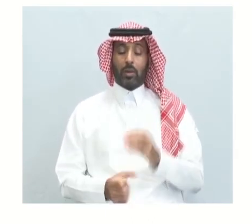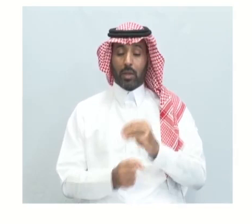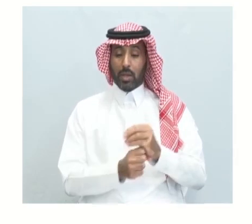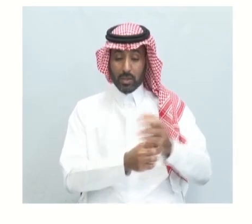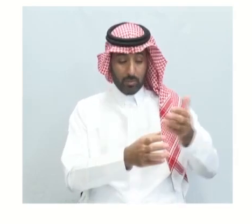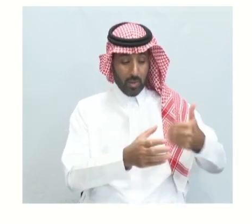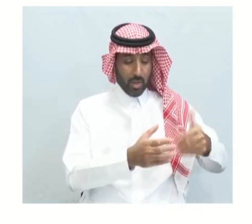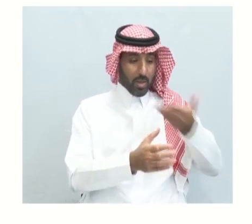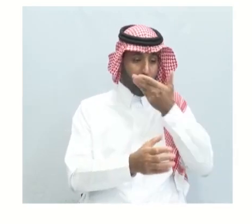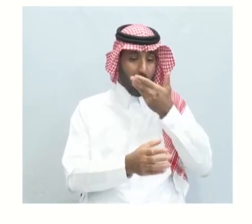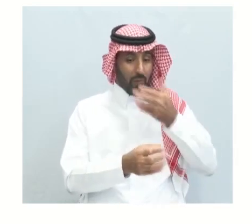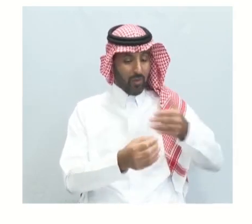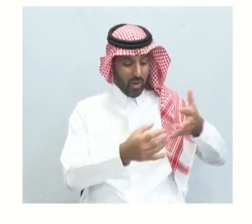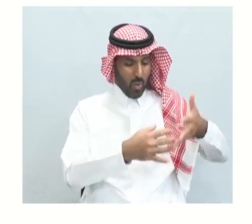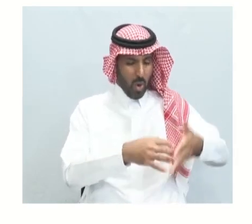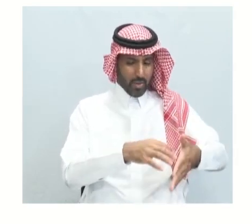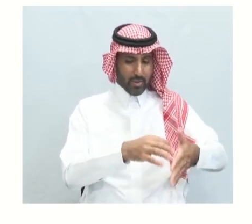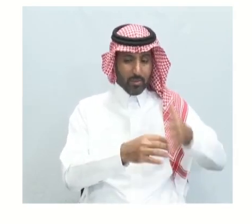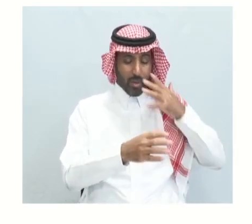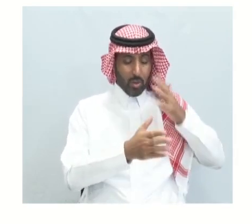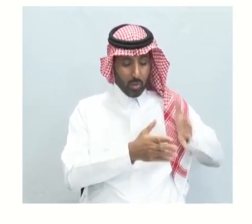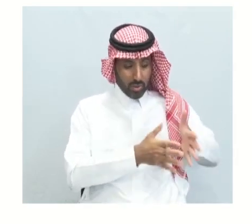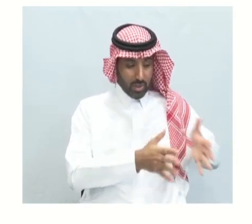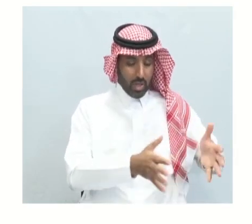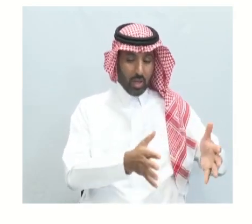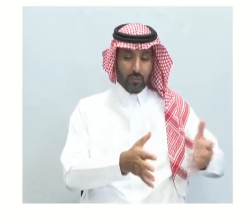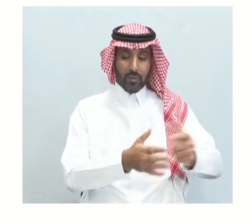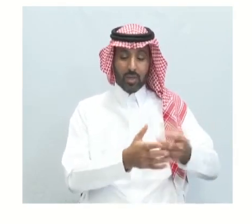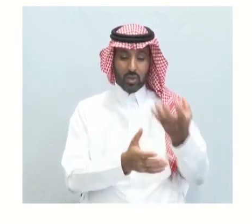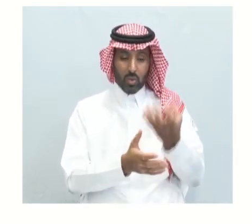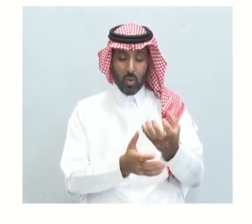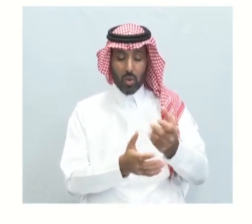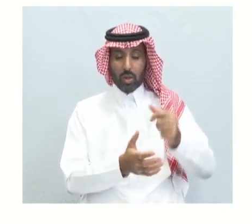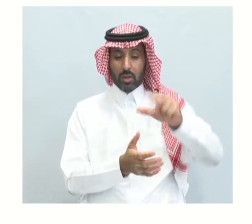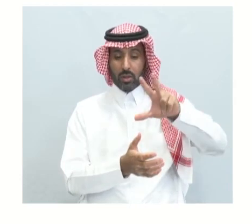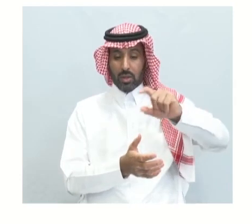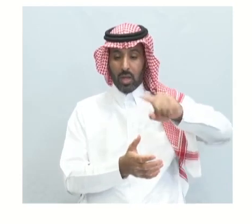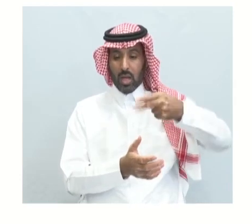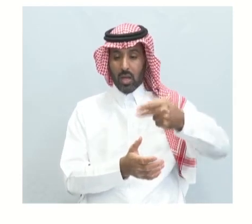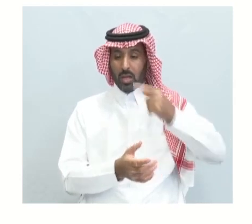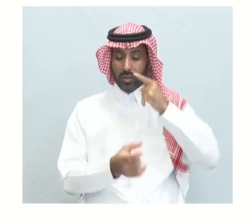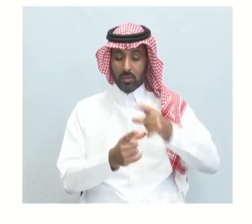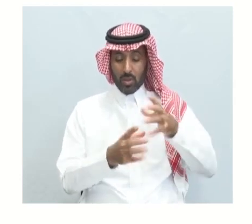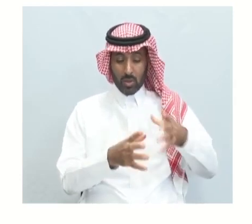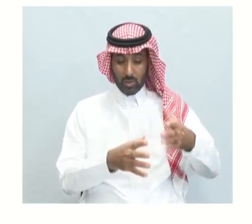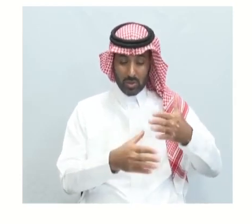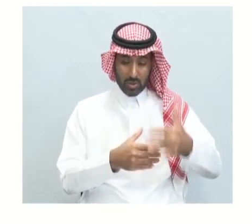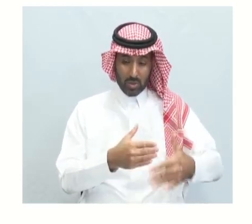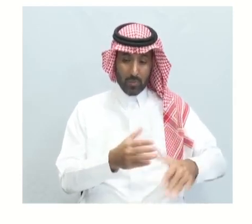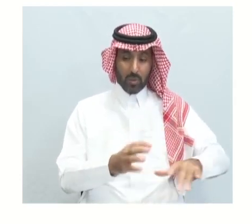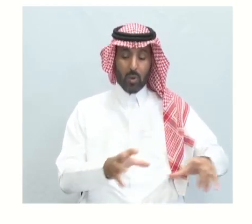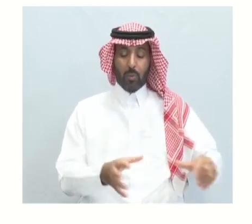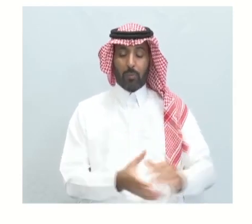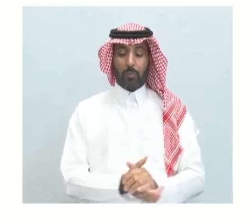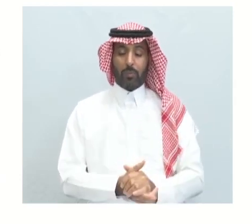التكوينات المائيه في رواسب الوديان وذكرنا بانه يوجد في صخور الدرع العربي العديد من الاوديه المكونه من عدد كبير من الشعاب